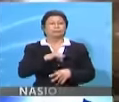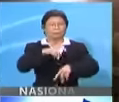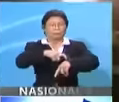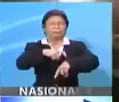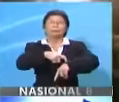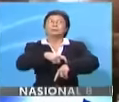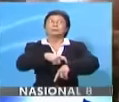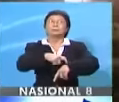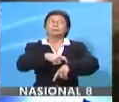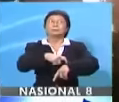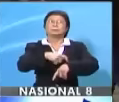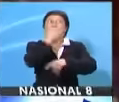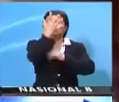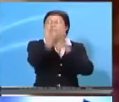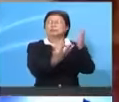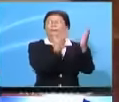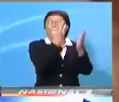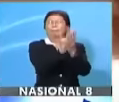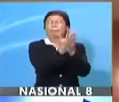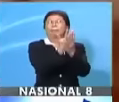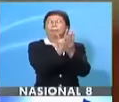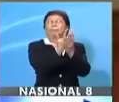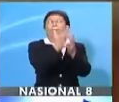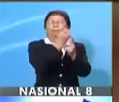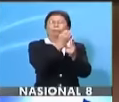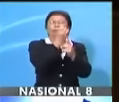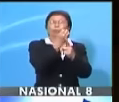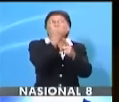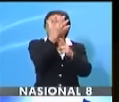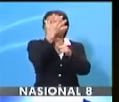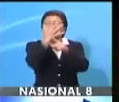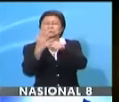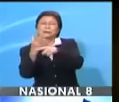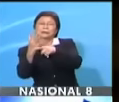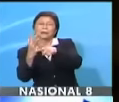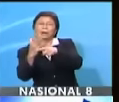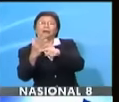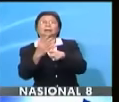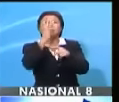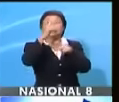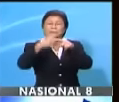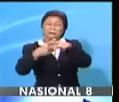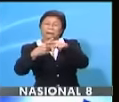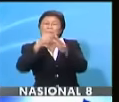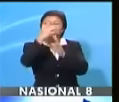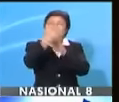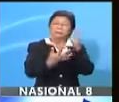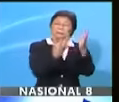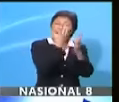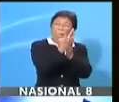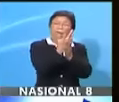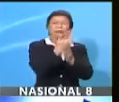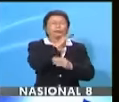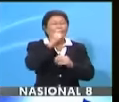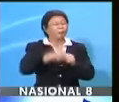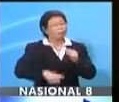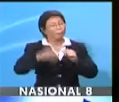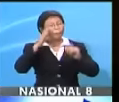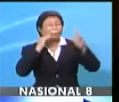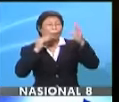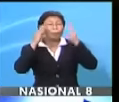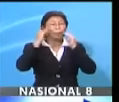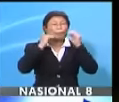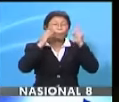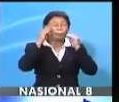masa dalam lebih kurang 5 jam ke 5 jam setengah. Setiap pengalaman yang setiap